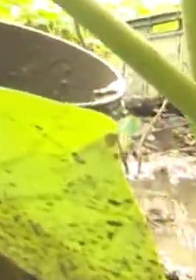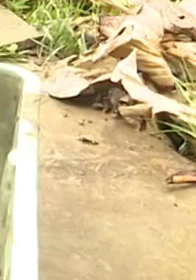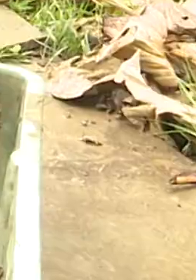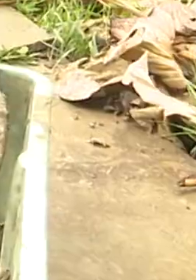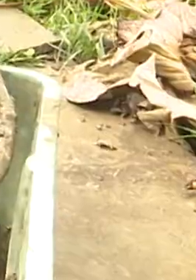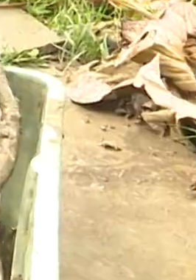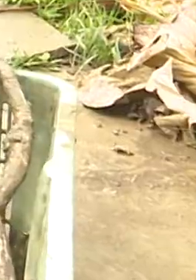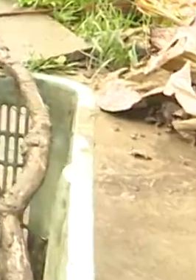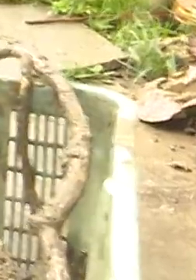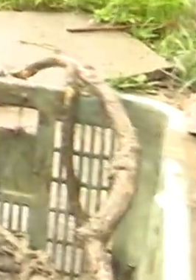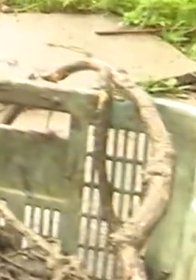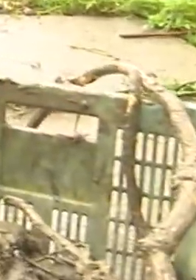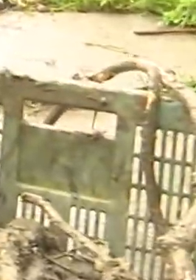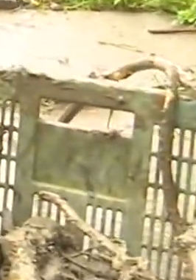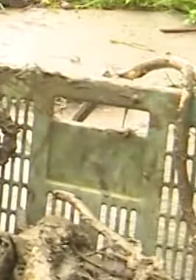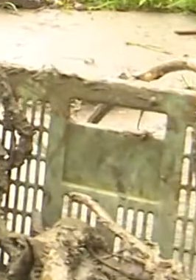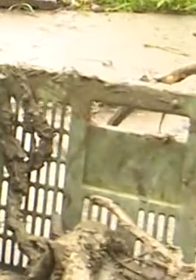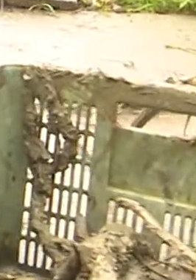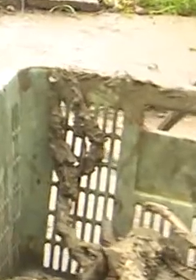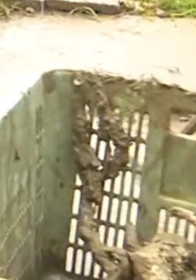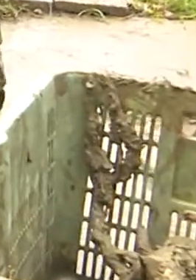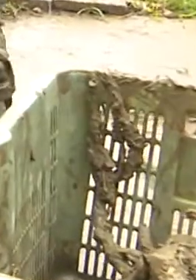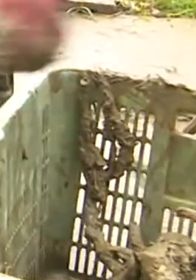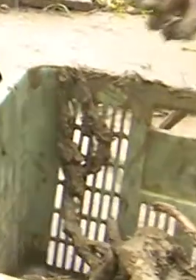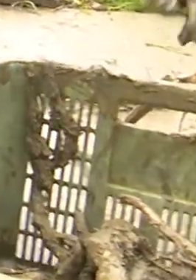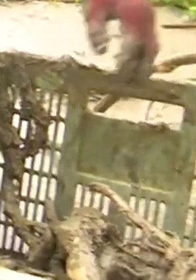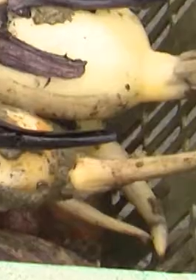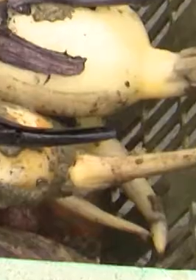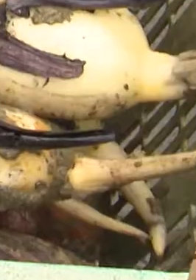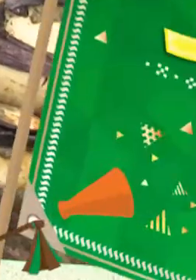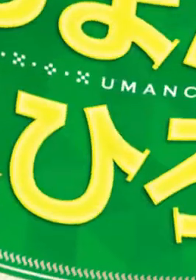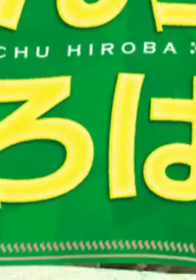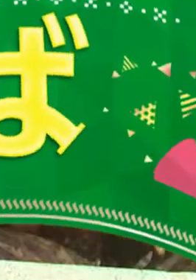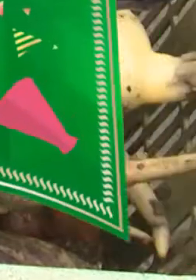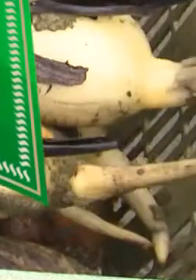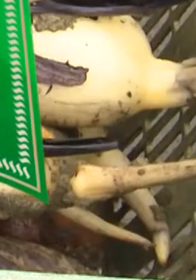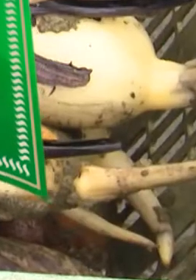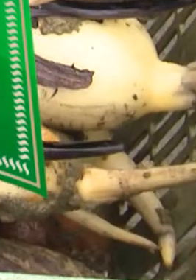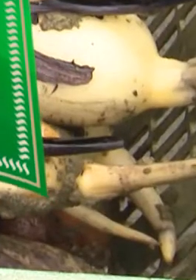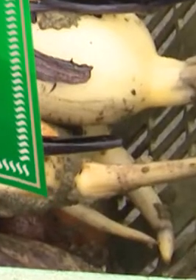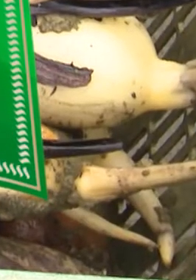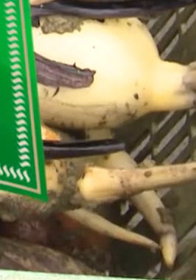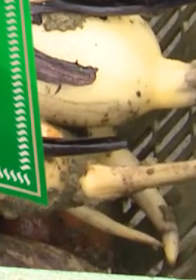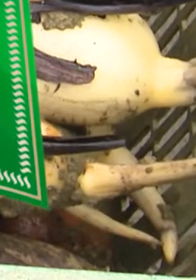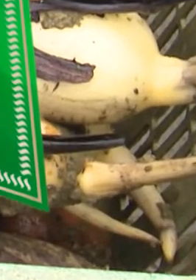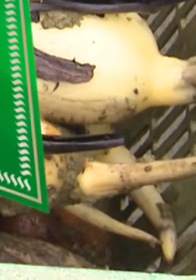の育成にちょっと力を入れていきたいなと思って